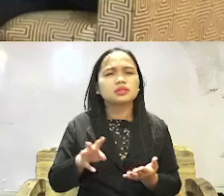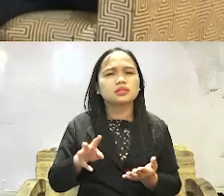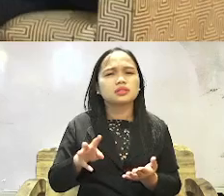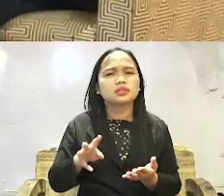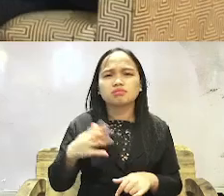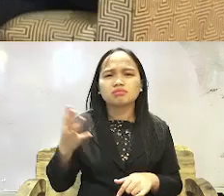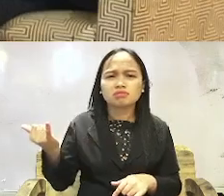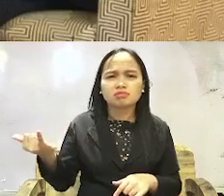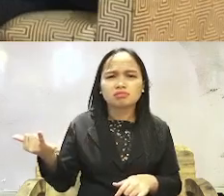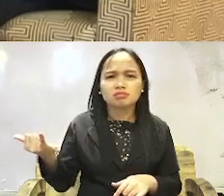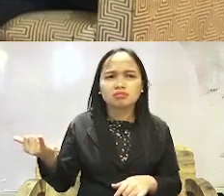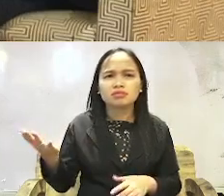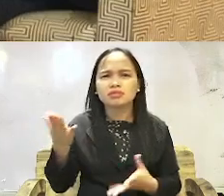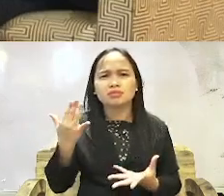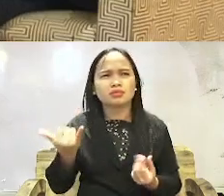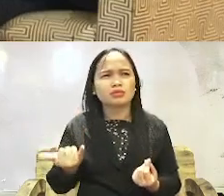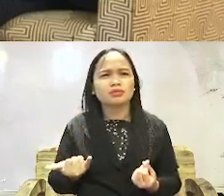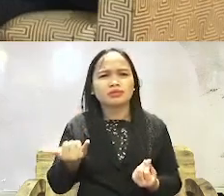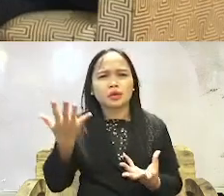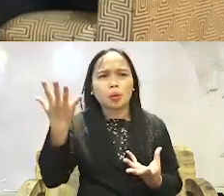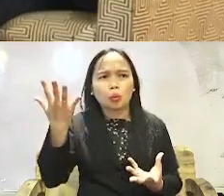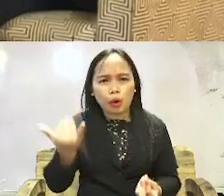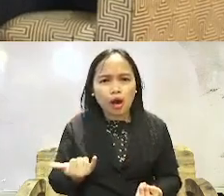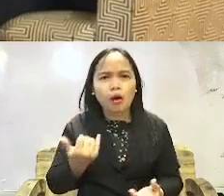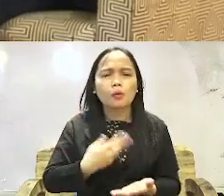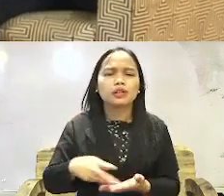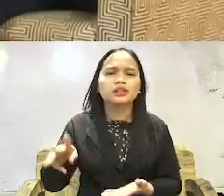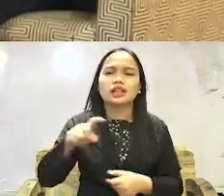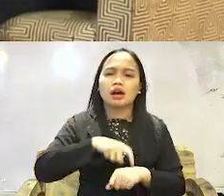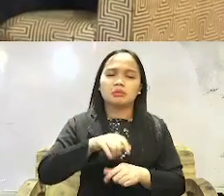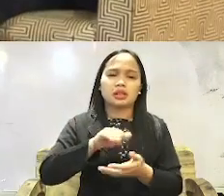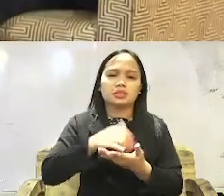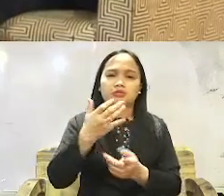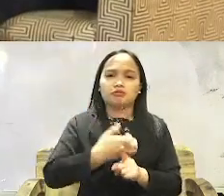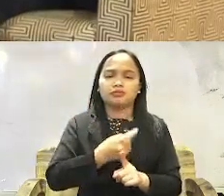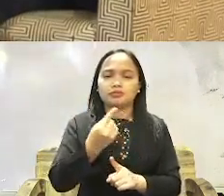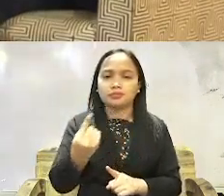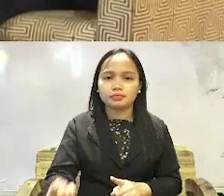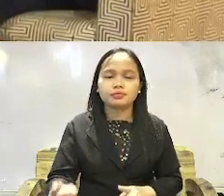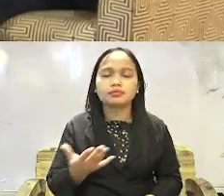Yeah? Why waste time na ang bawat isa sa inyo ay